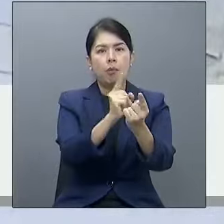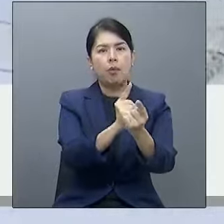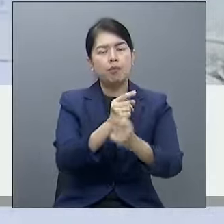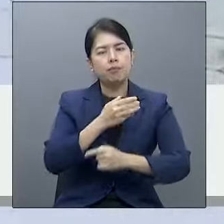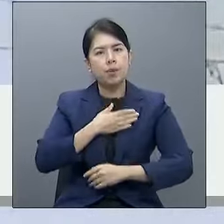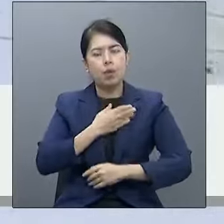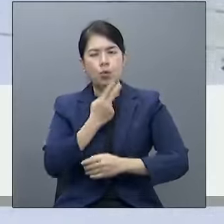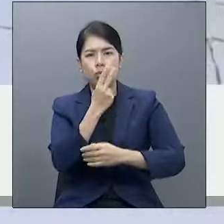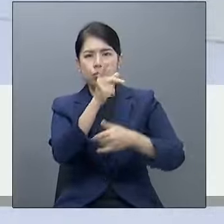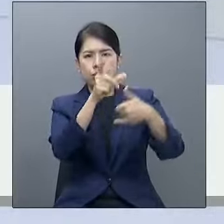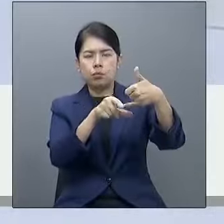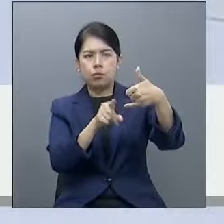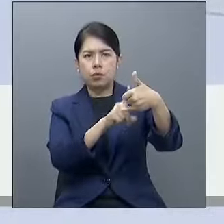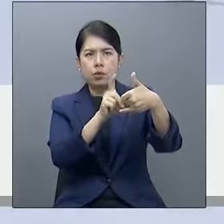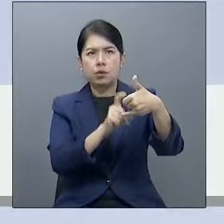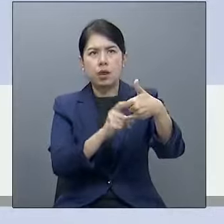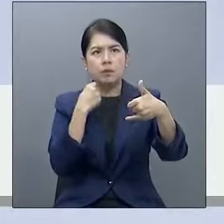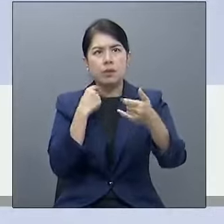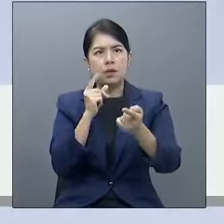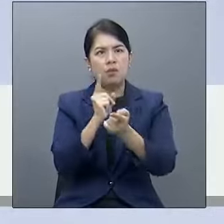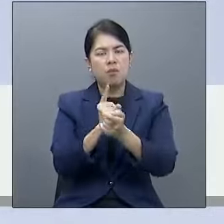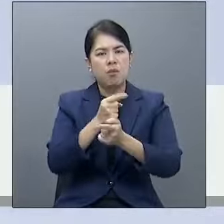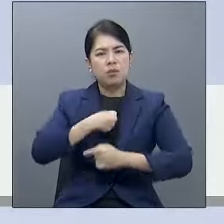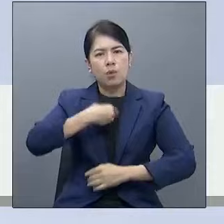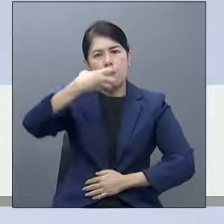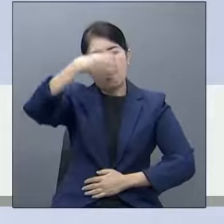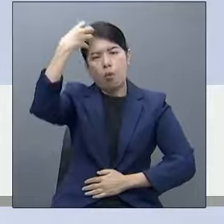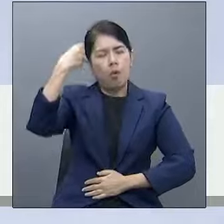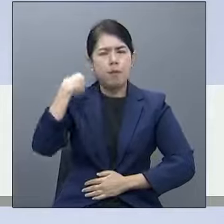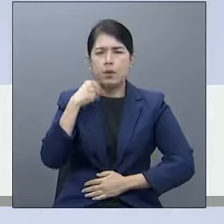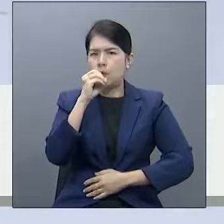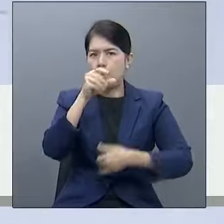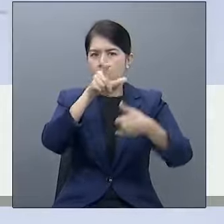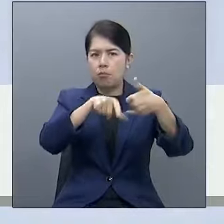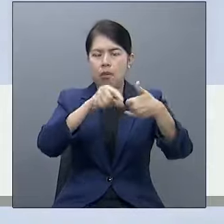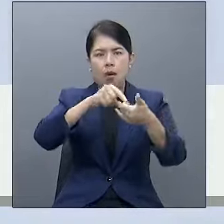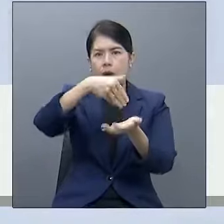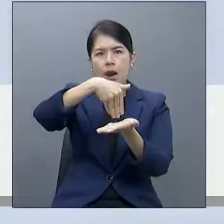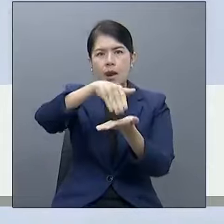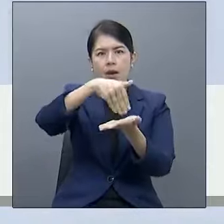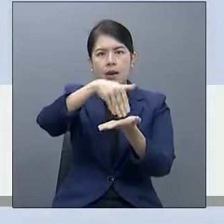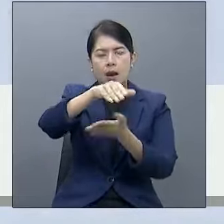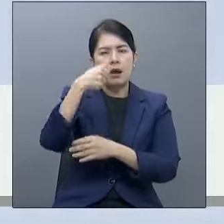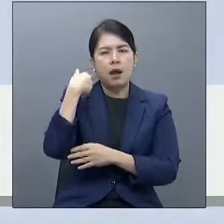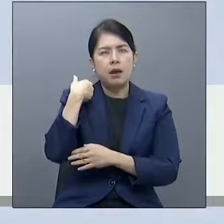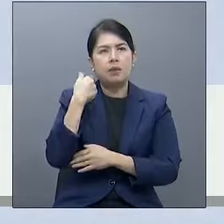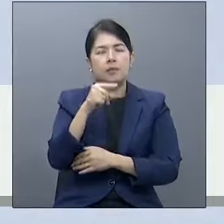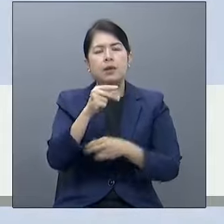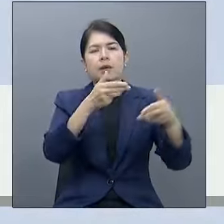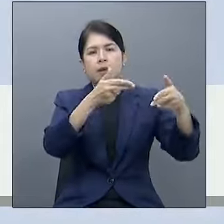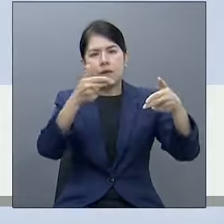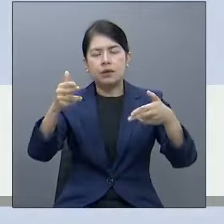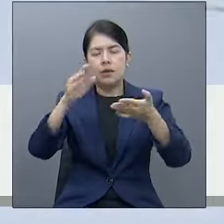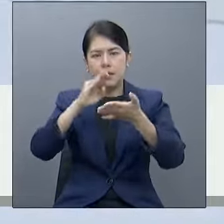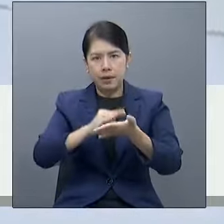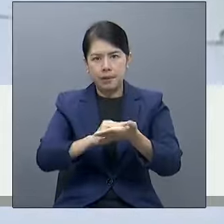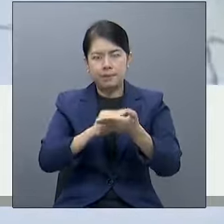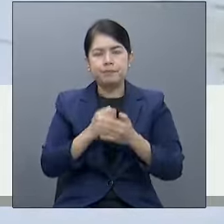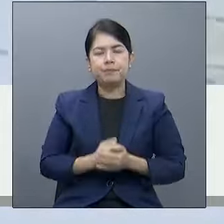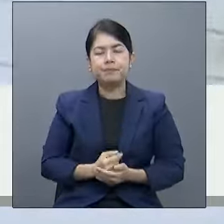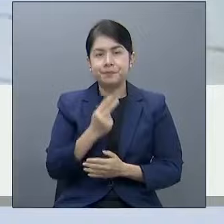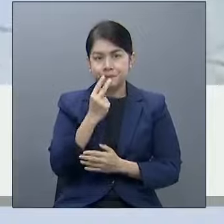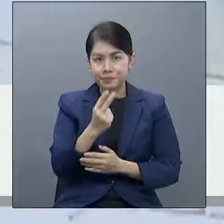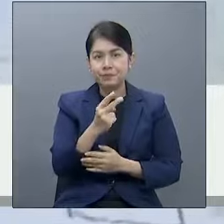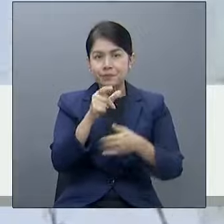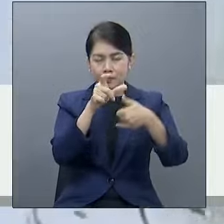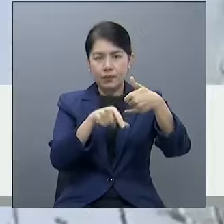ไม่พอใจแล้วก็ให้นายกิตเนี่ยออกจากบ้านไปซึ่งเรื่องนี้ภาพกล้องวงจรปิดก็จับภาพไว้ได้เหมือนกันมีภาพของน